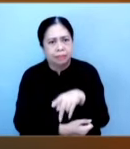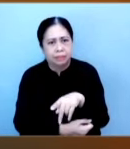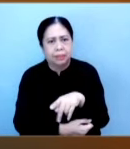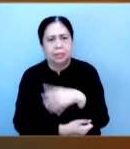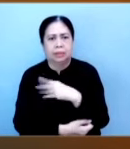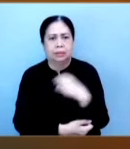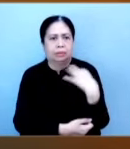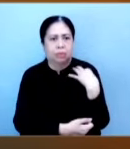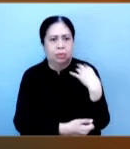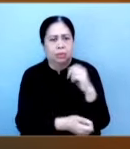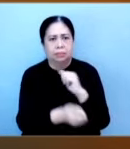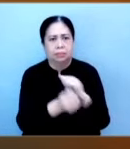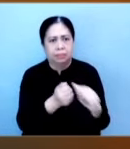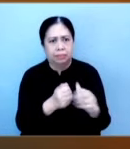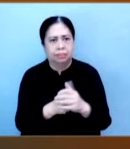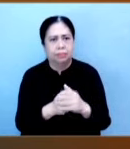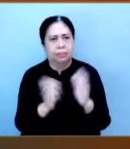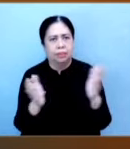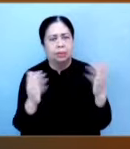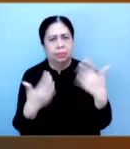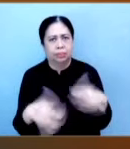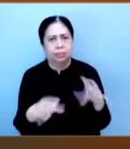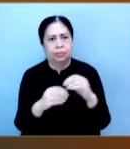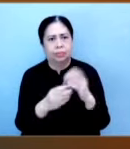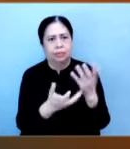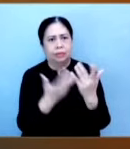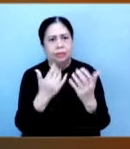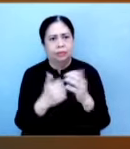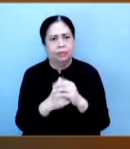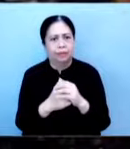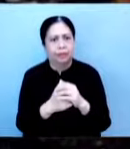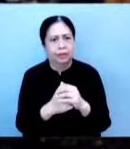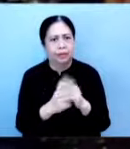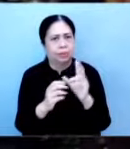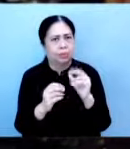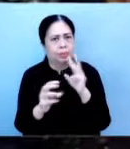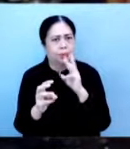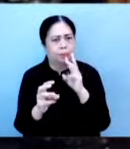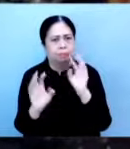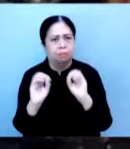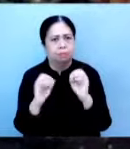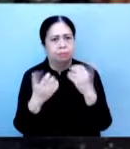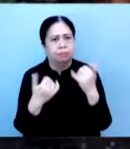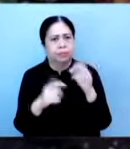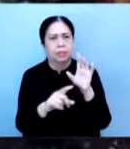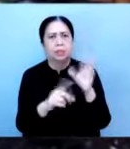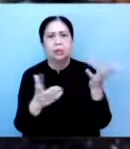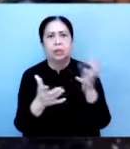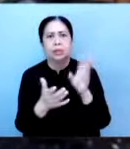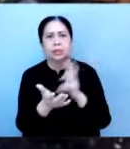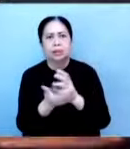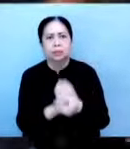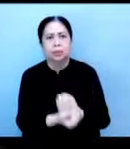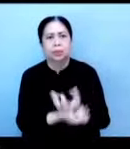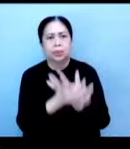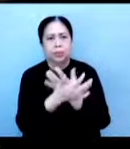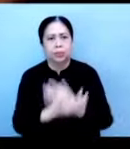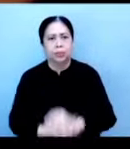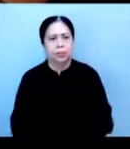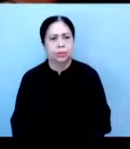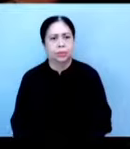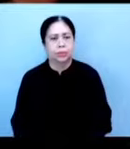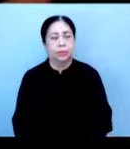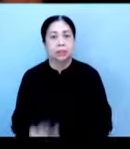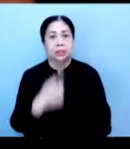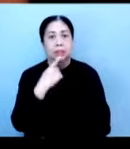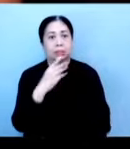natin loob na punti natin agad fire hindi po naman tayong Nagpra sa tubig natukoy rin kung saan Sumiklab ang sunog ayon sa